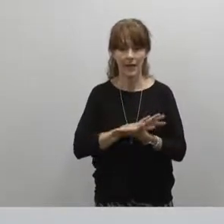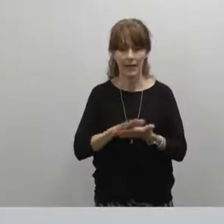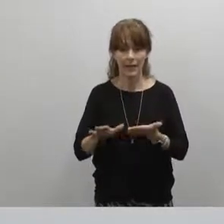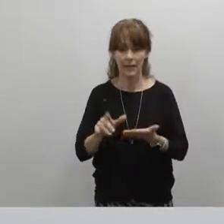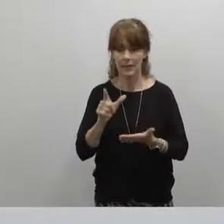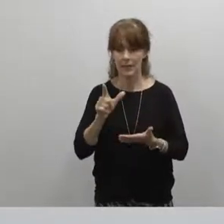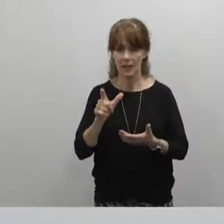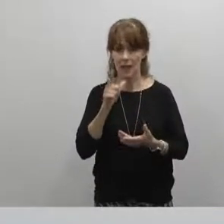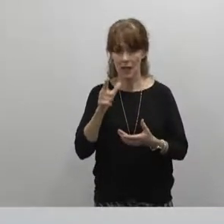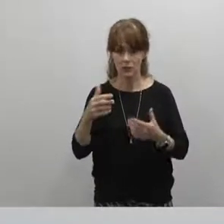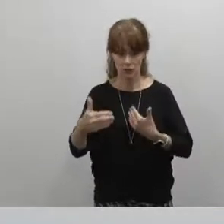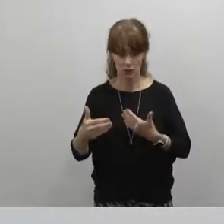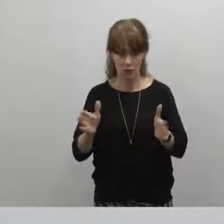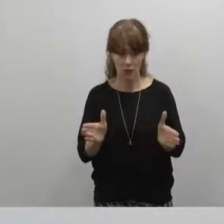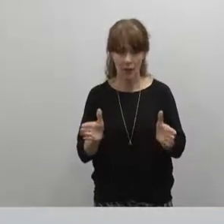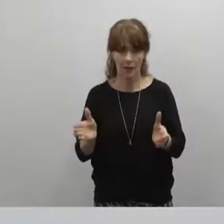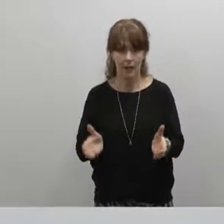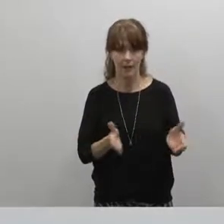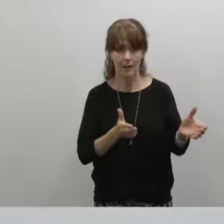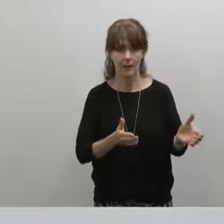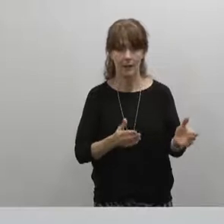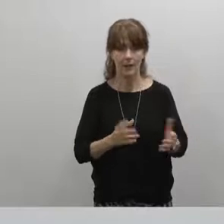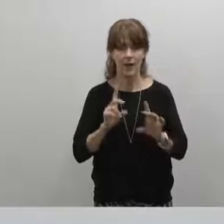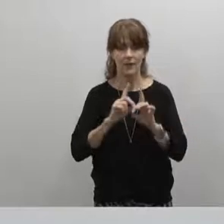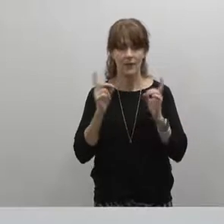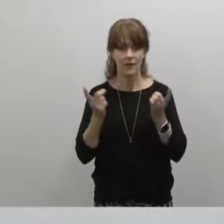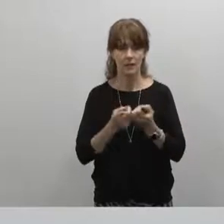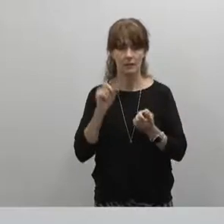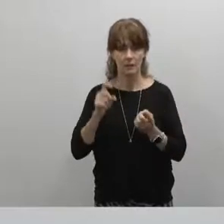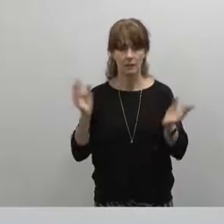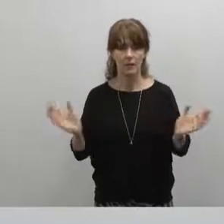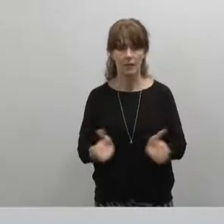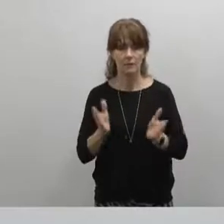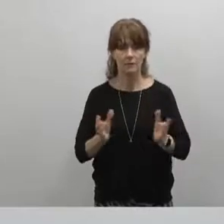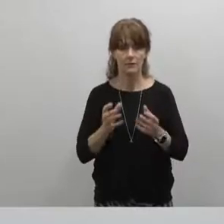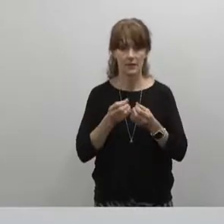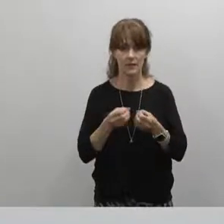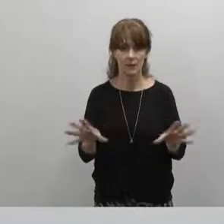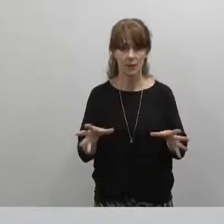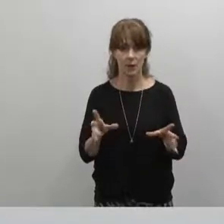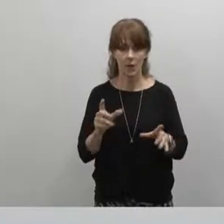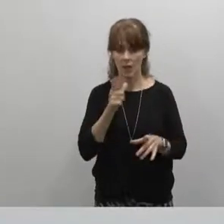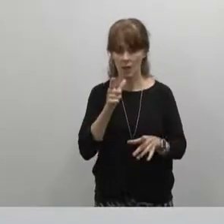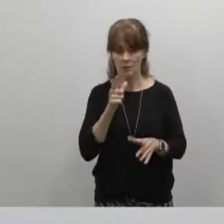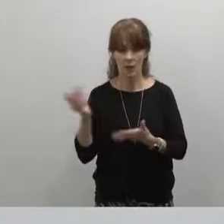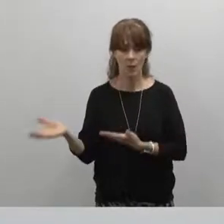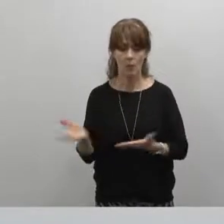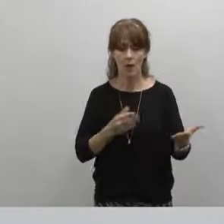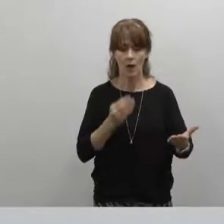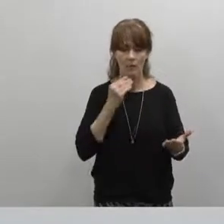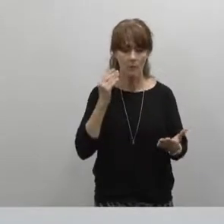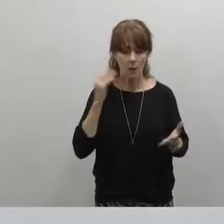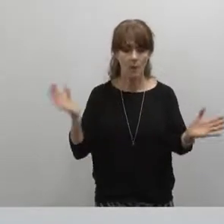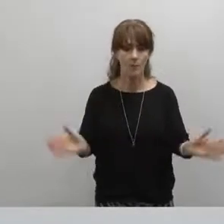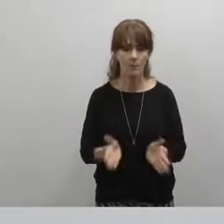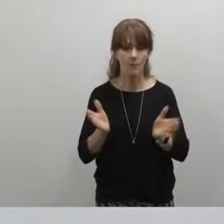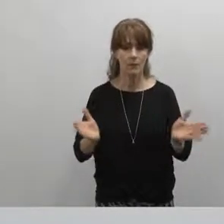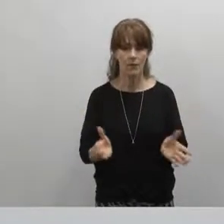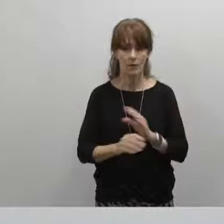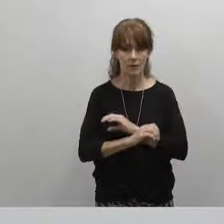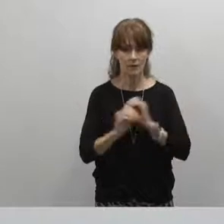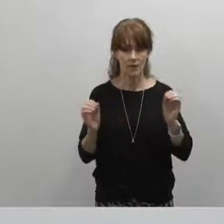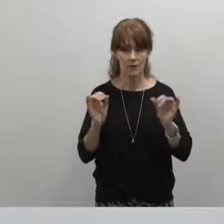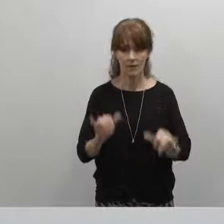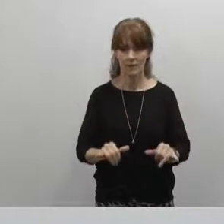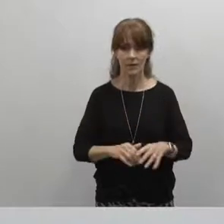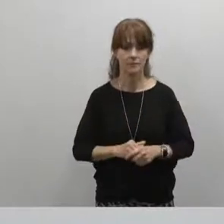ងចង់បានឲ្យមានថាសដូចជាស្អាតស្អំសម្រាប់ដាក់ម្ហូបឲ្យសិស្សញ៉ាំហើយ